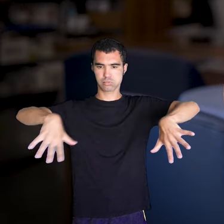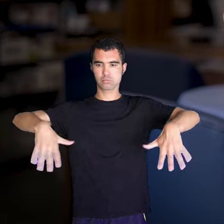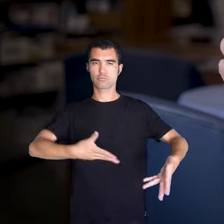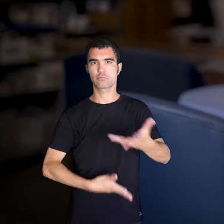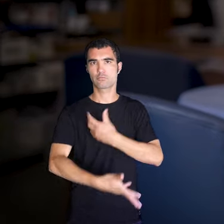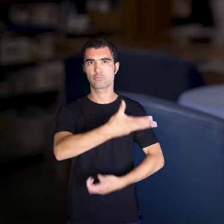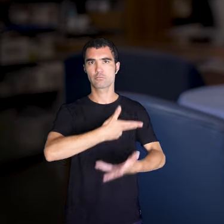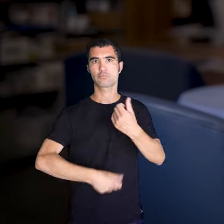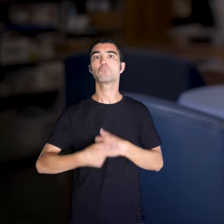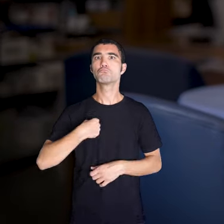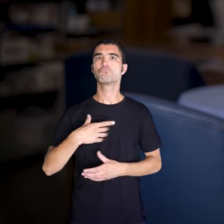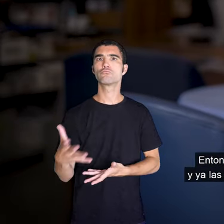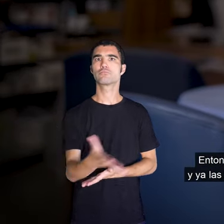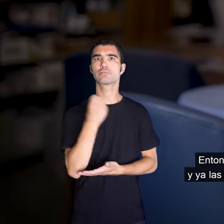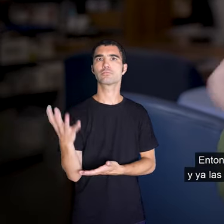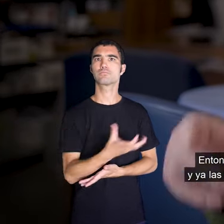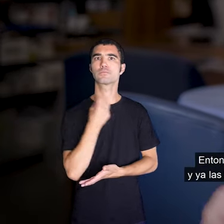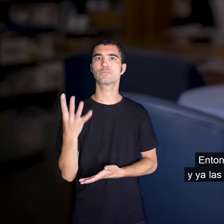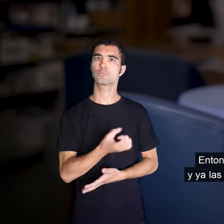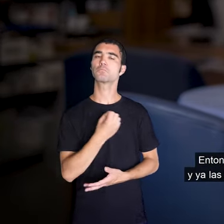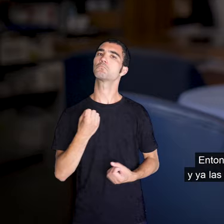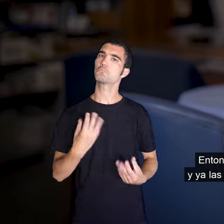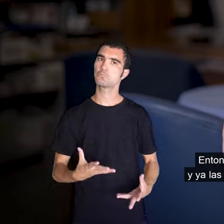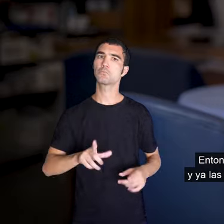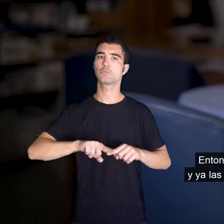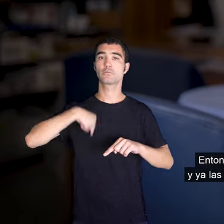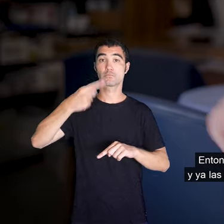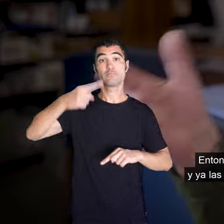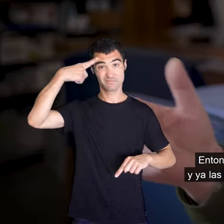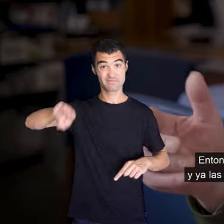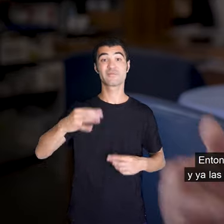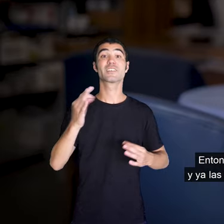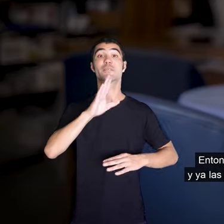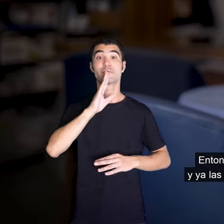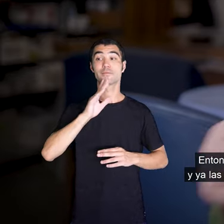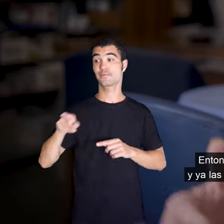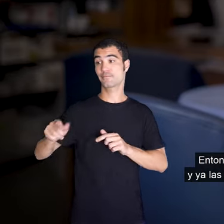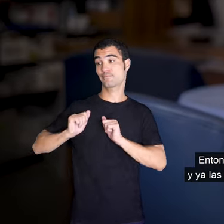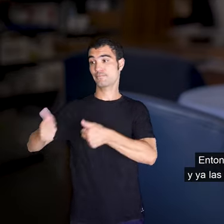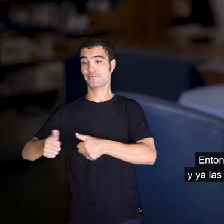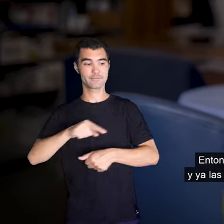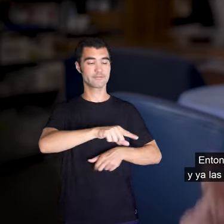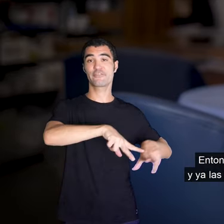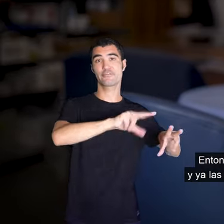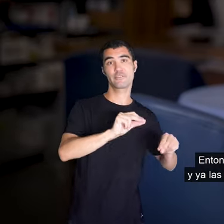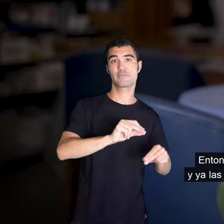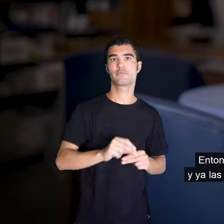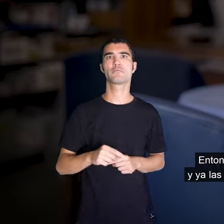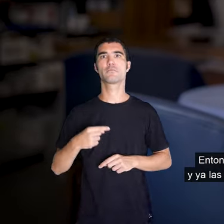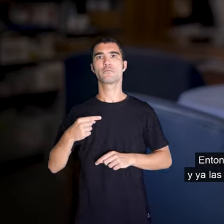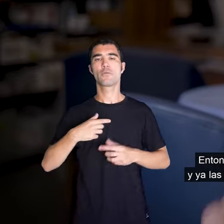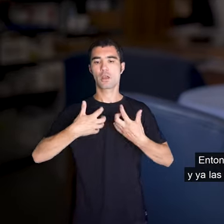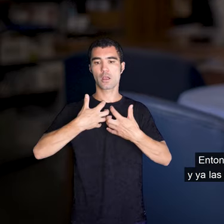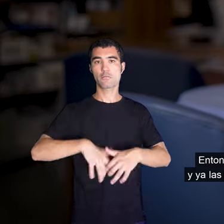I agafar-ho. I llavors, ja sé el que passa, un comença i l'altre acaba. Van venir